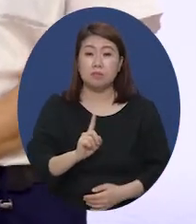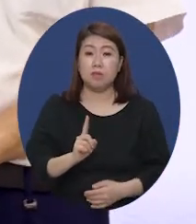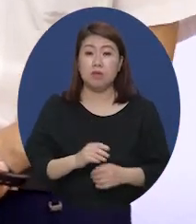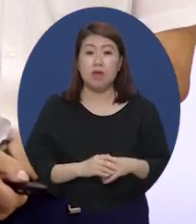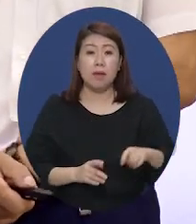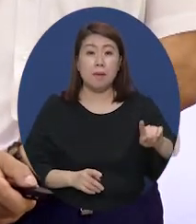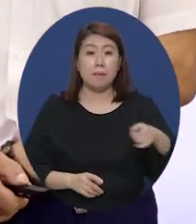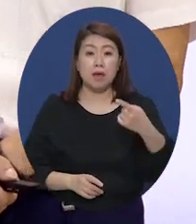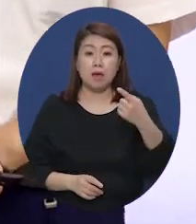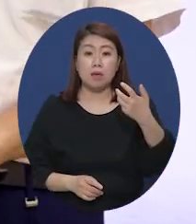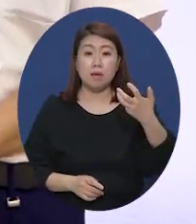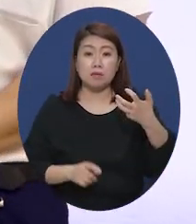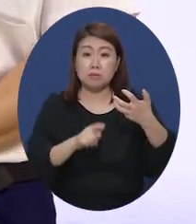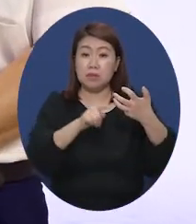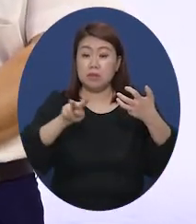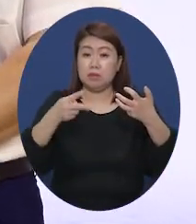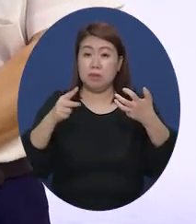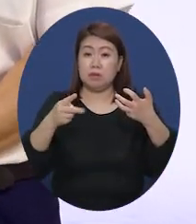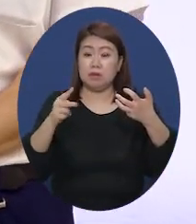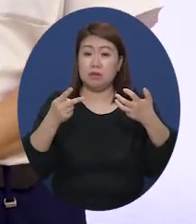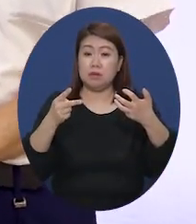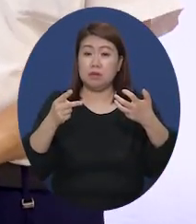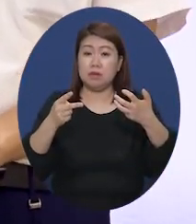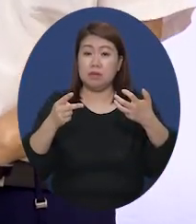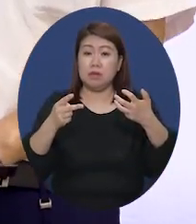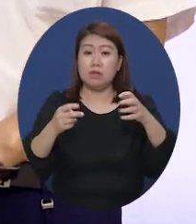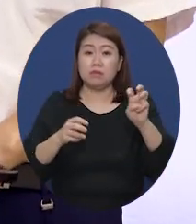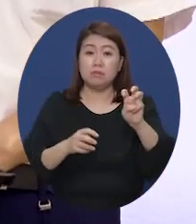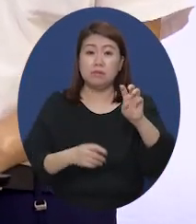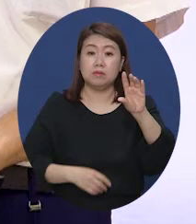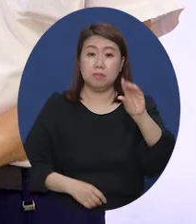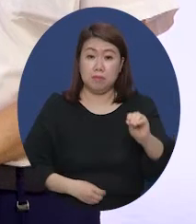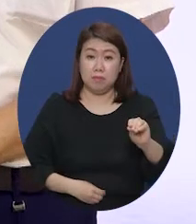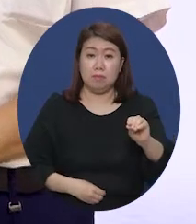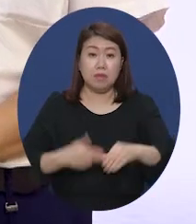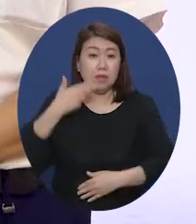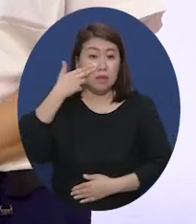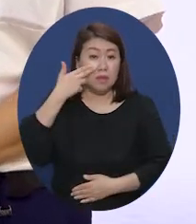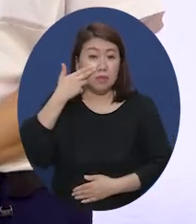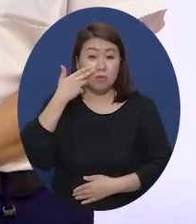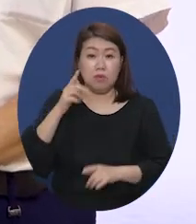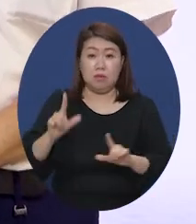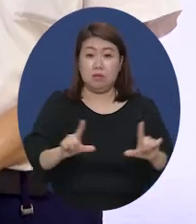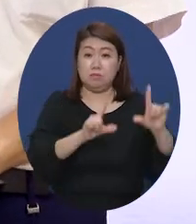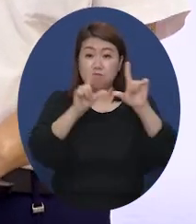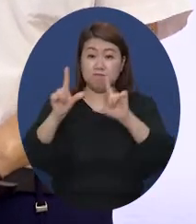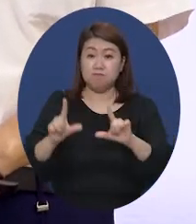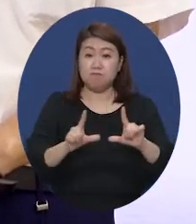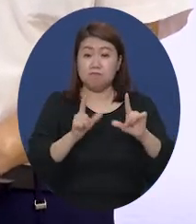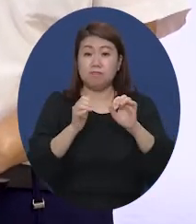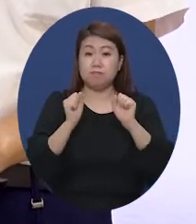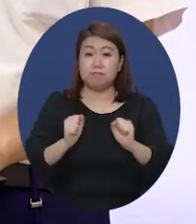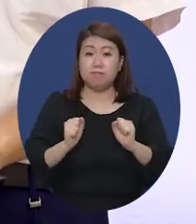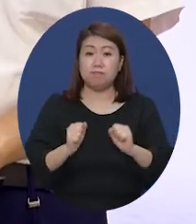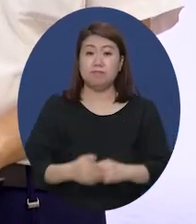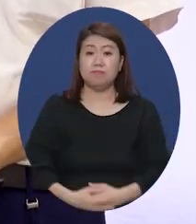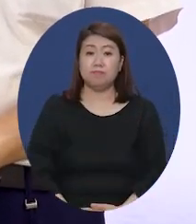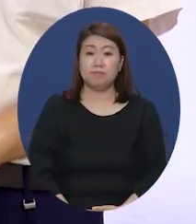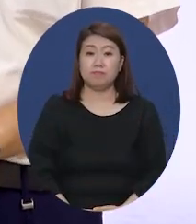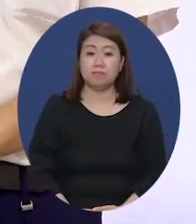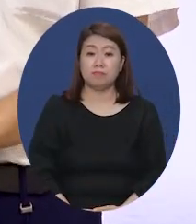아마존 지역에는 약 180개와 200개 종족의 약 32만 명의 인디오가 거주한다고